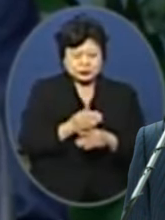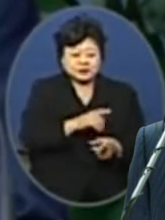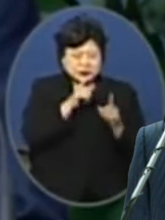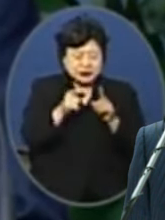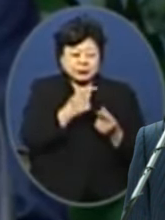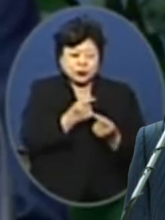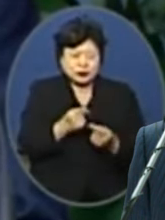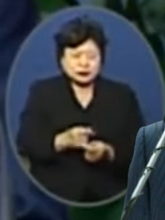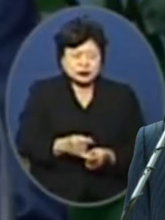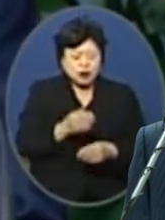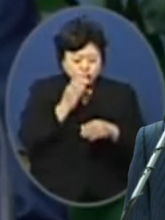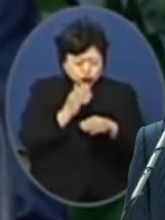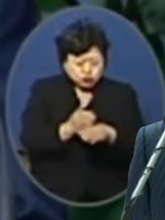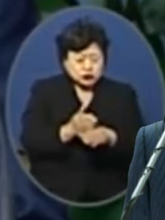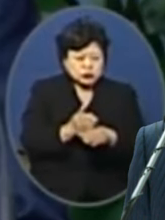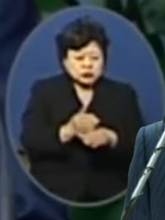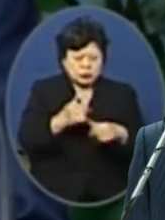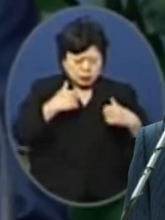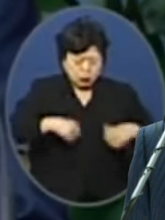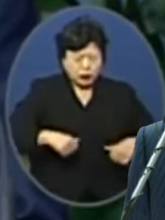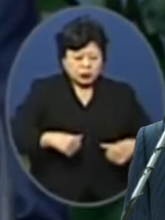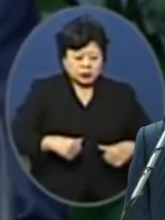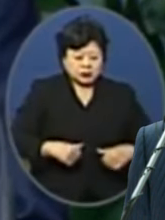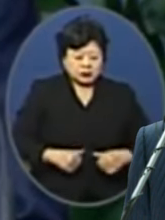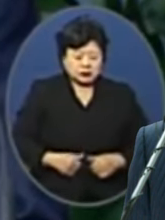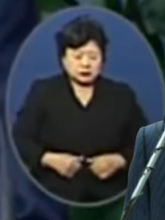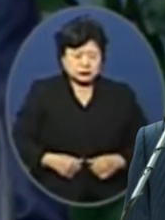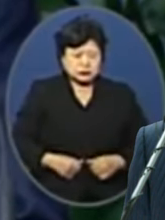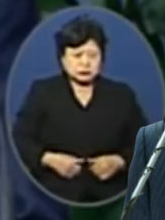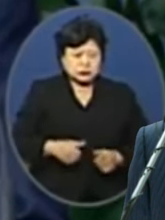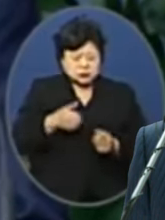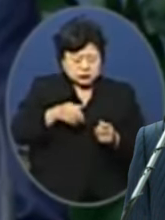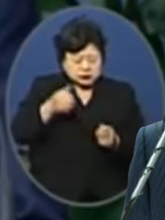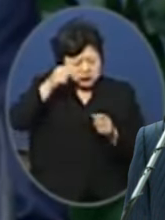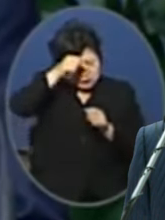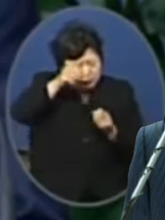것입니다네 중심을 벗어서 하나님께 던지고